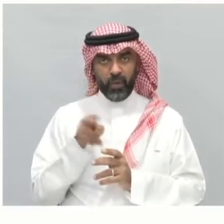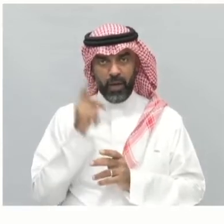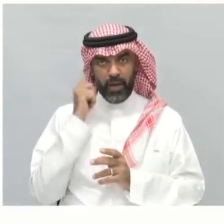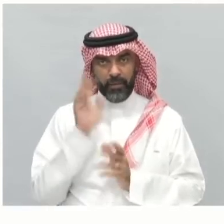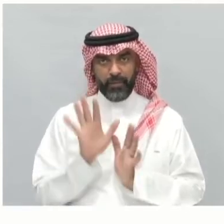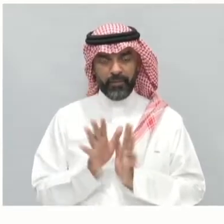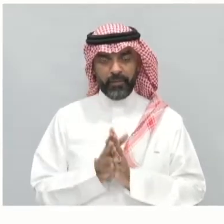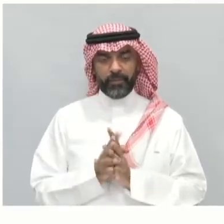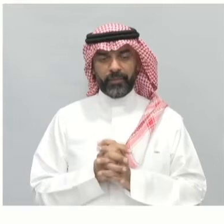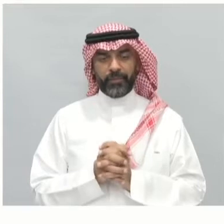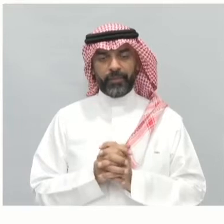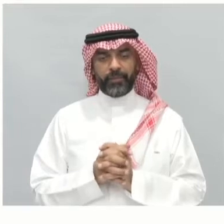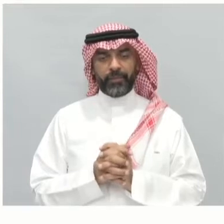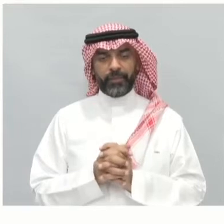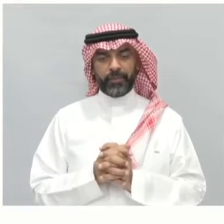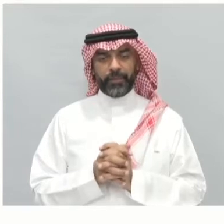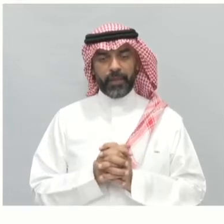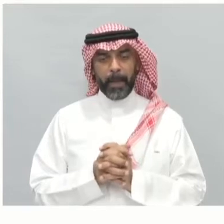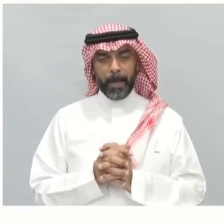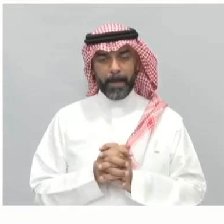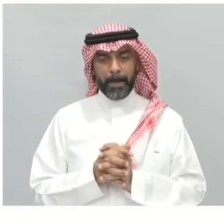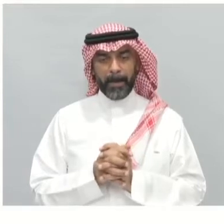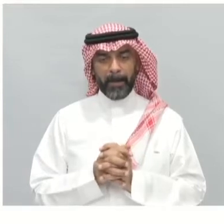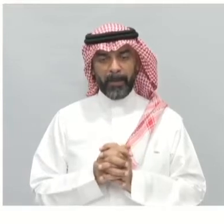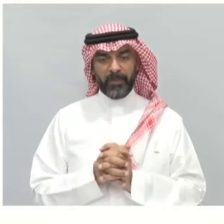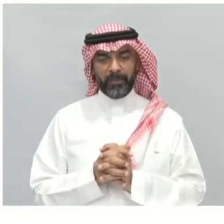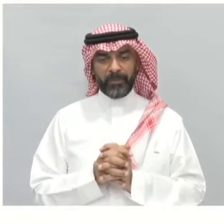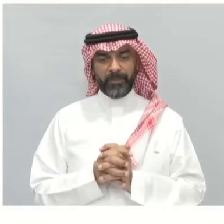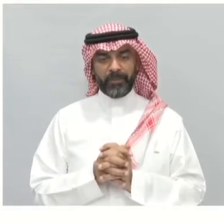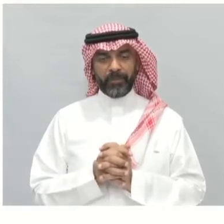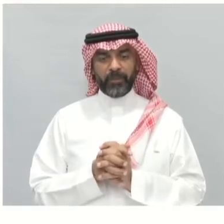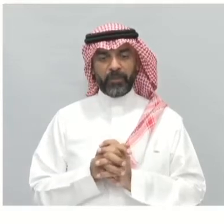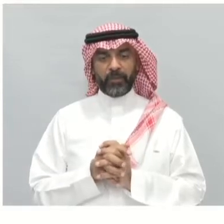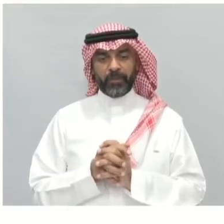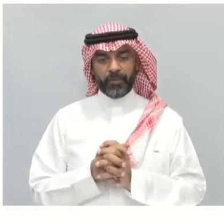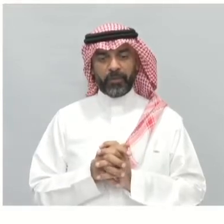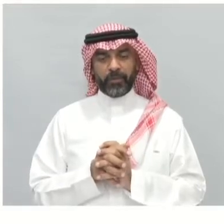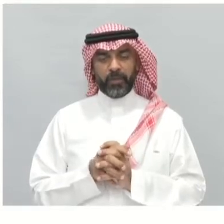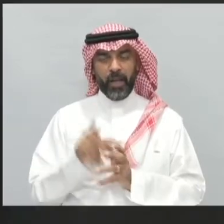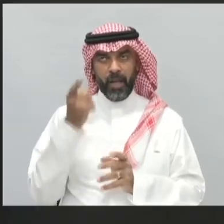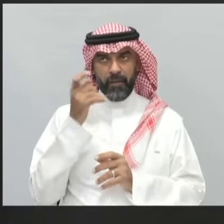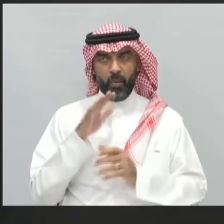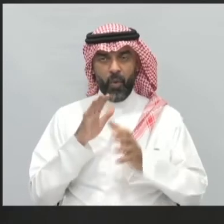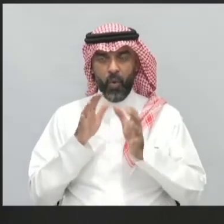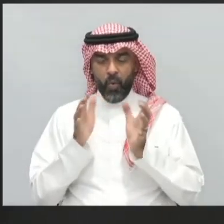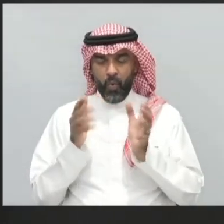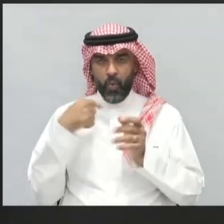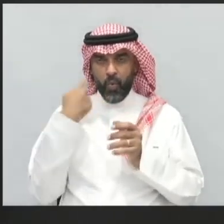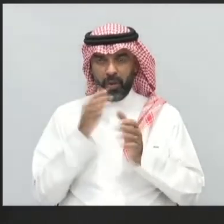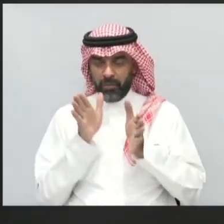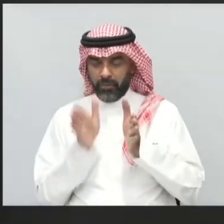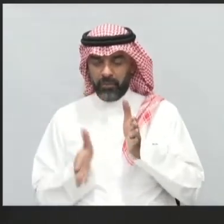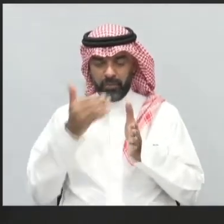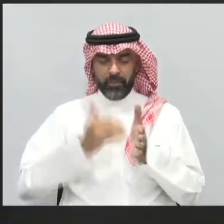طيب الان راح ابدا في الخطوات الاربع في افهم حدد المعطيات عدد اوجه